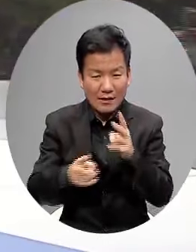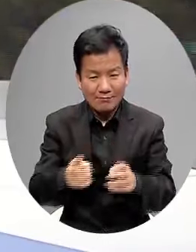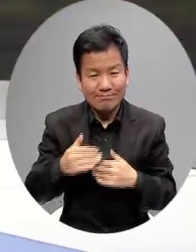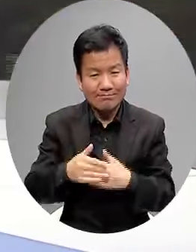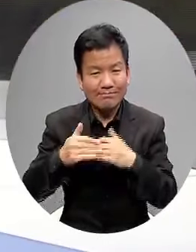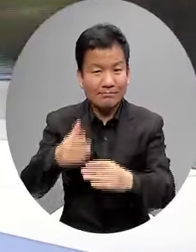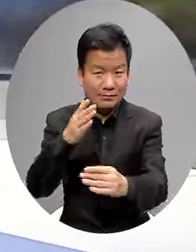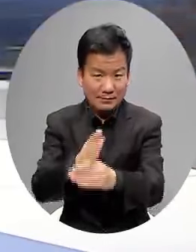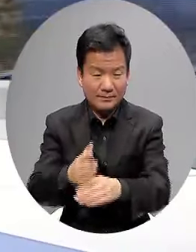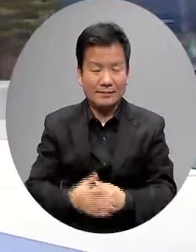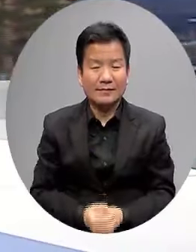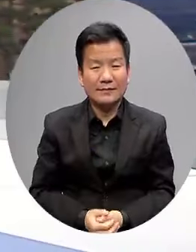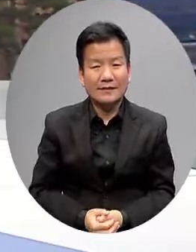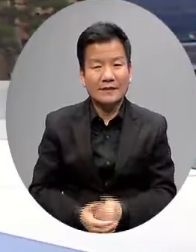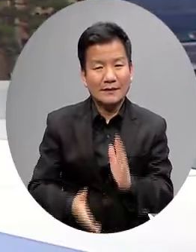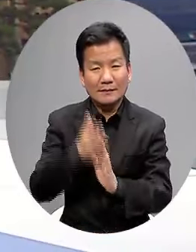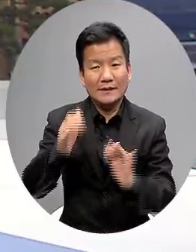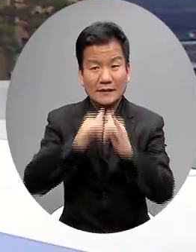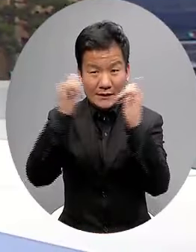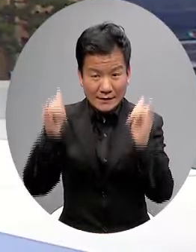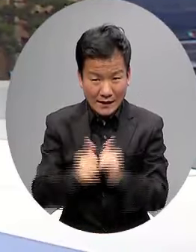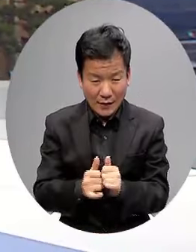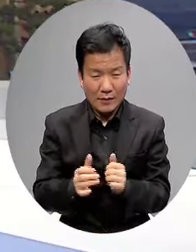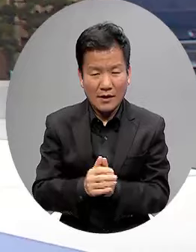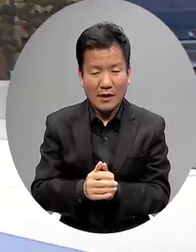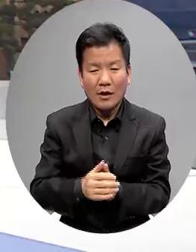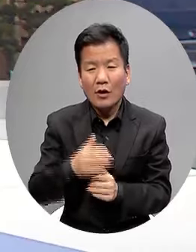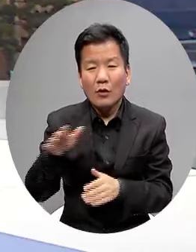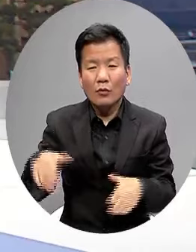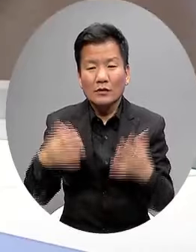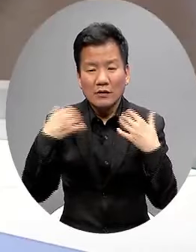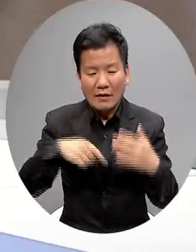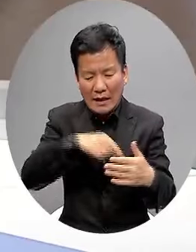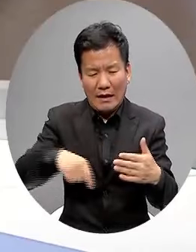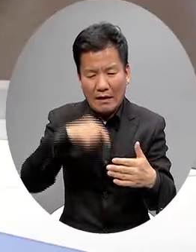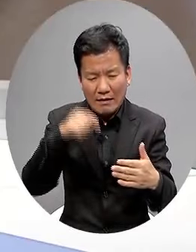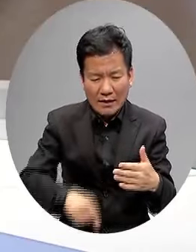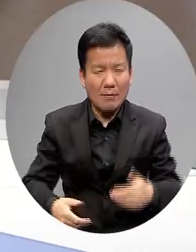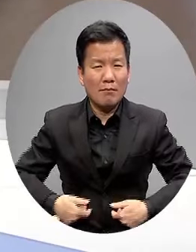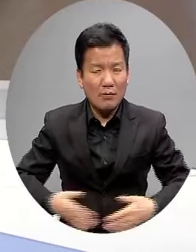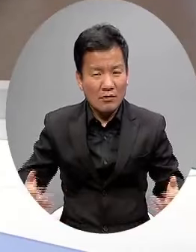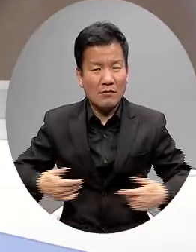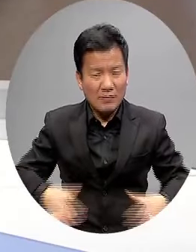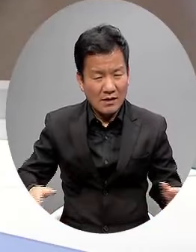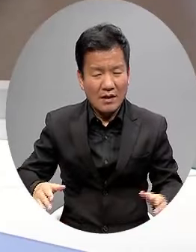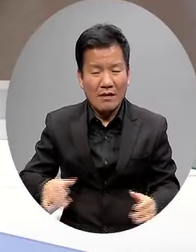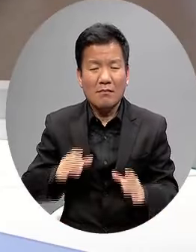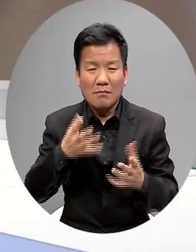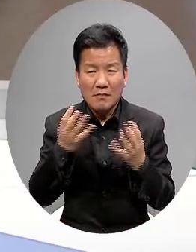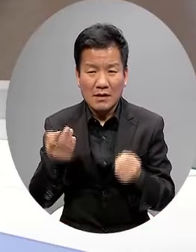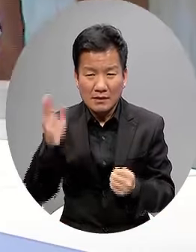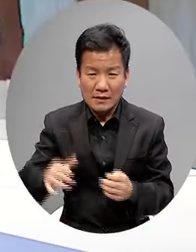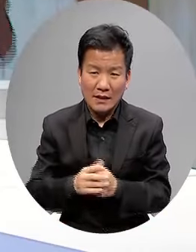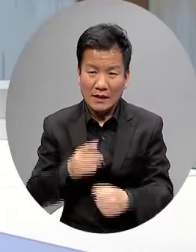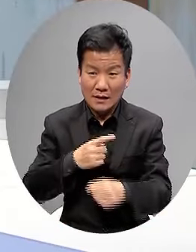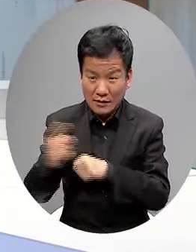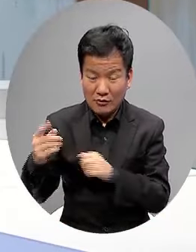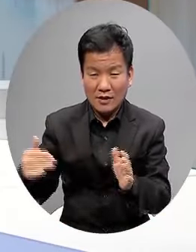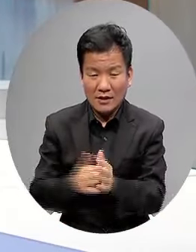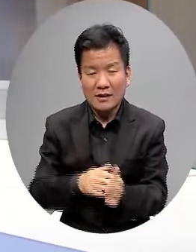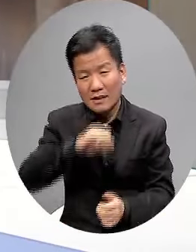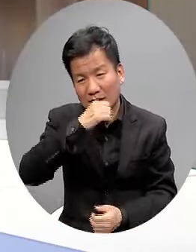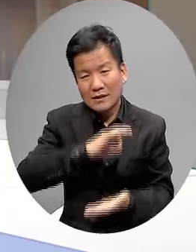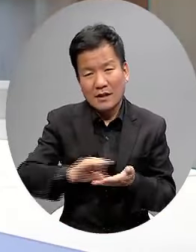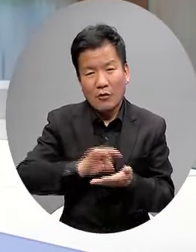내고 있습니다 시민 사회는 물론 도청 내부에서도 필요 없다는 의견이 더 많은데 내년까지 무려 150억